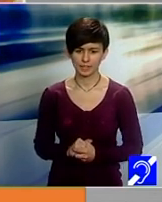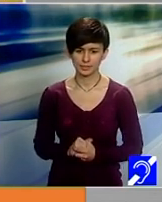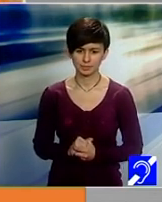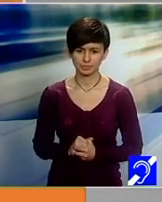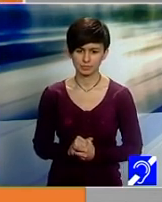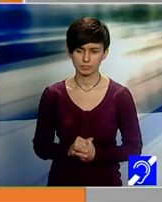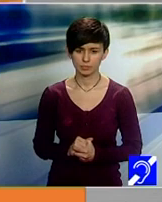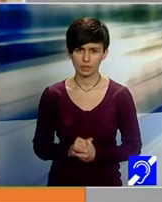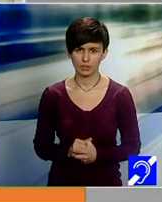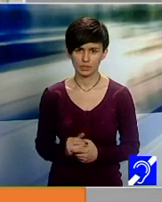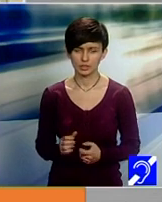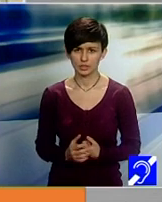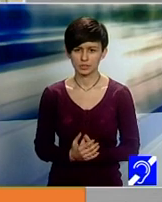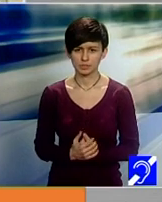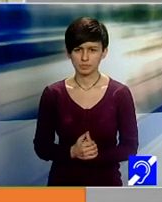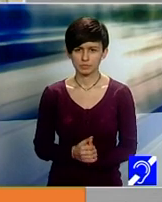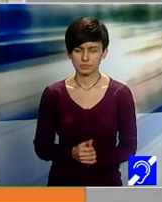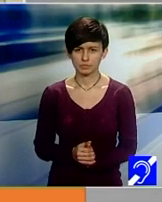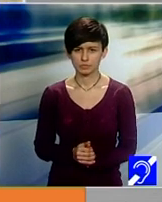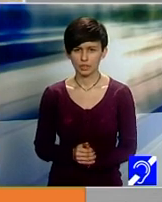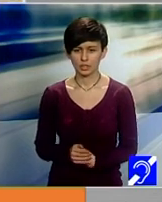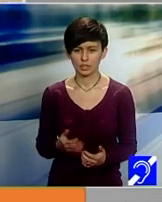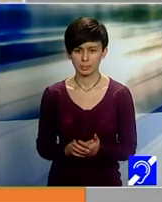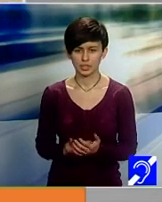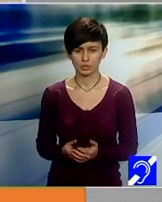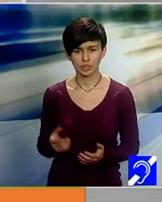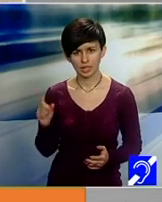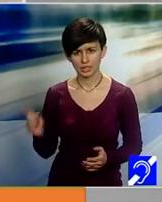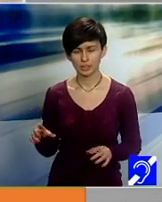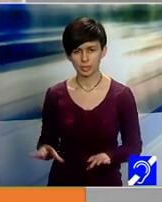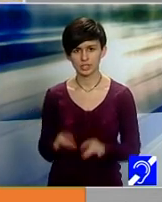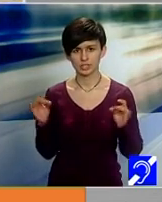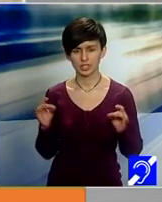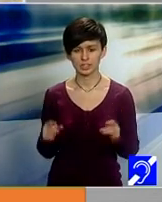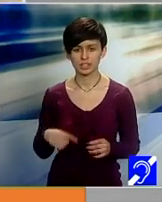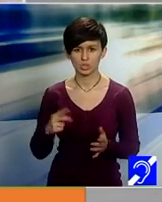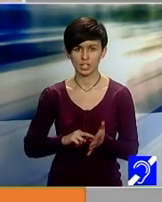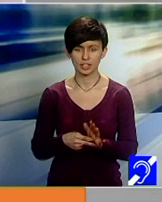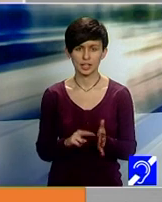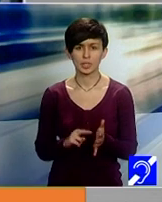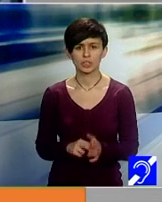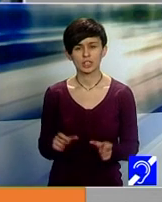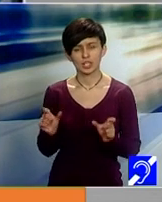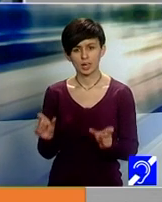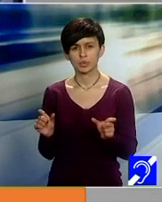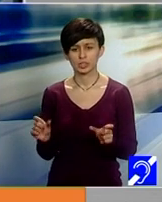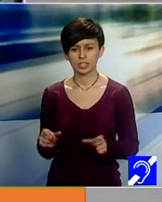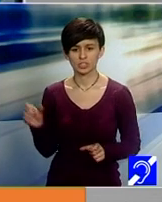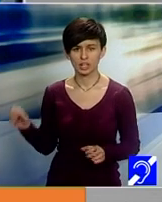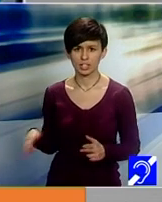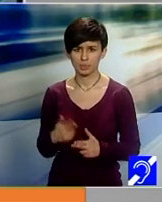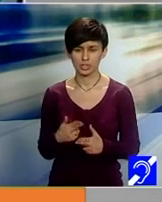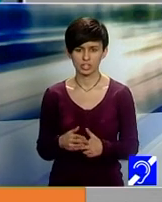se găsească o altă metodă de protejare a pacienților din România. Și astăzi ați avut o